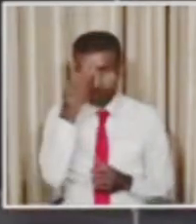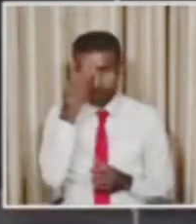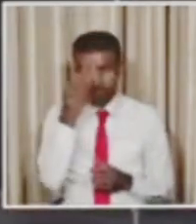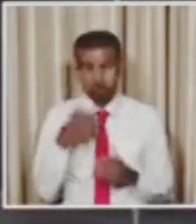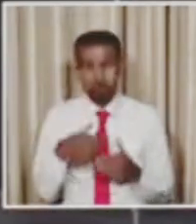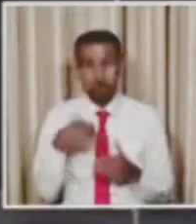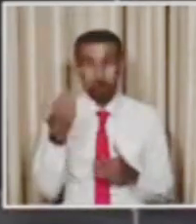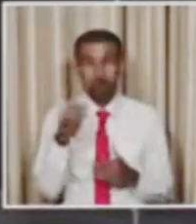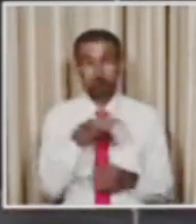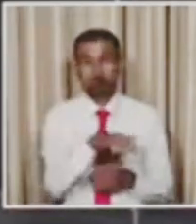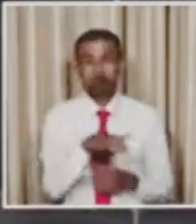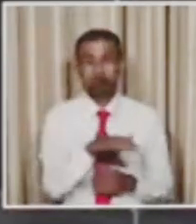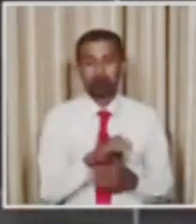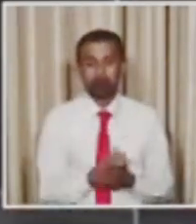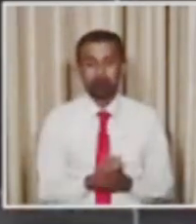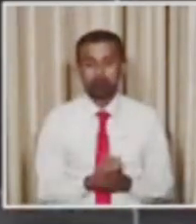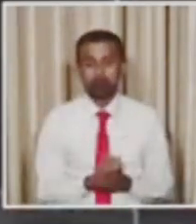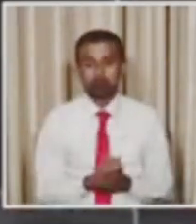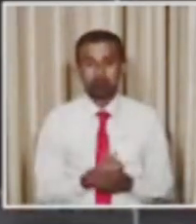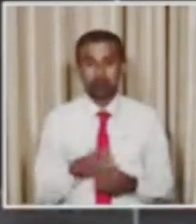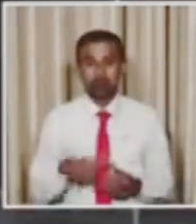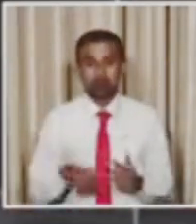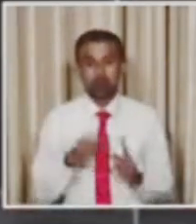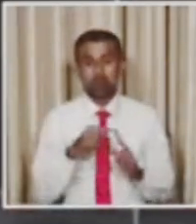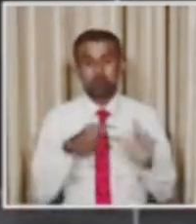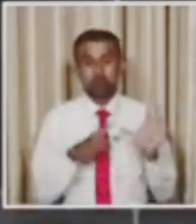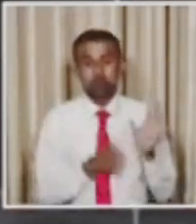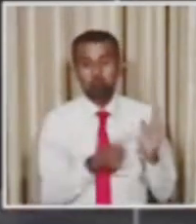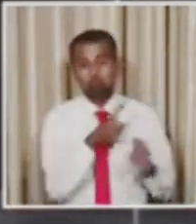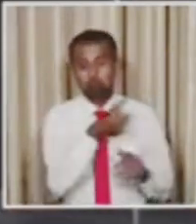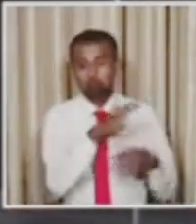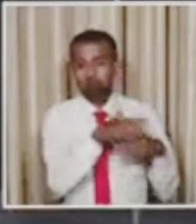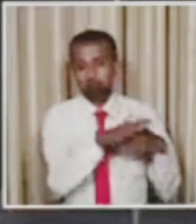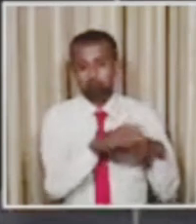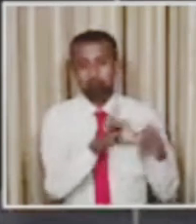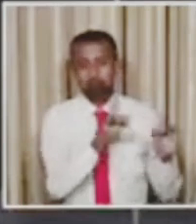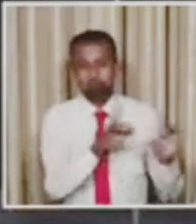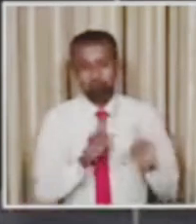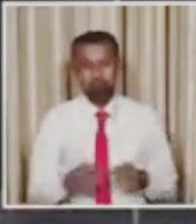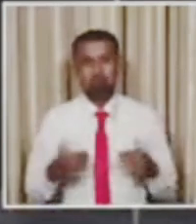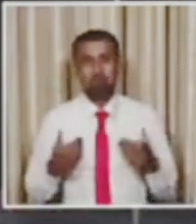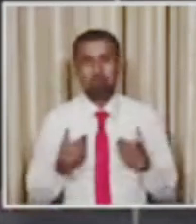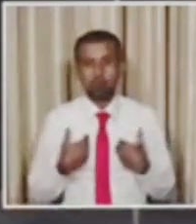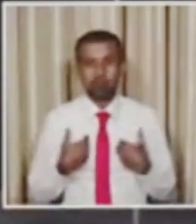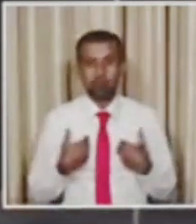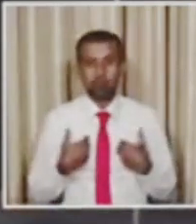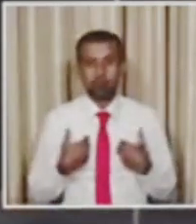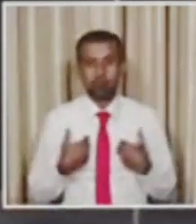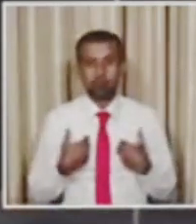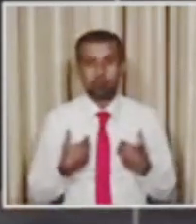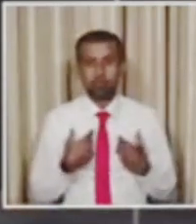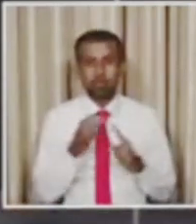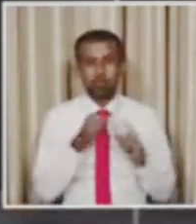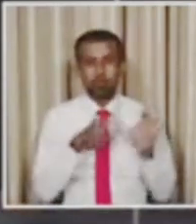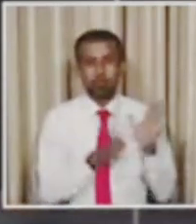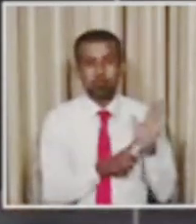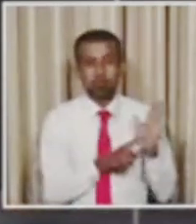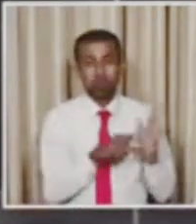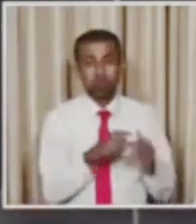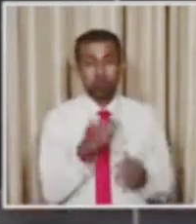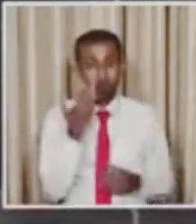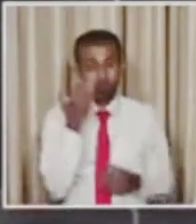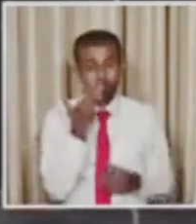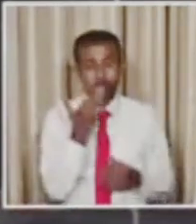තියෙන ප්‍රදේශ. එහෙනම් අද පලස්තීන වැසියන් මුහුණ දෙන අත්දැකීමට මුහුණ දෙන්නේ අපි. පලස්තීන වැසියන් මුහුණ දෙන